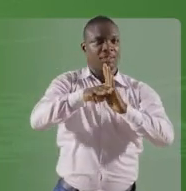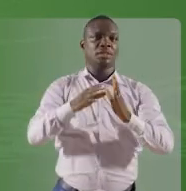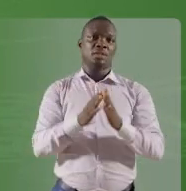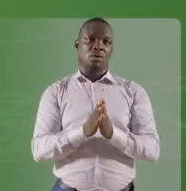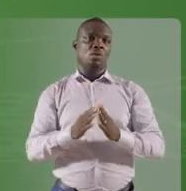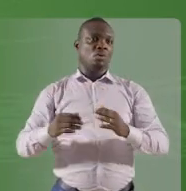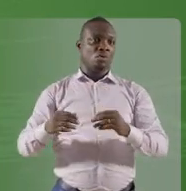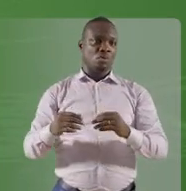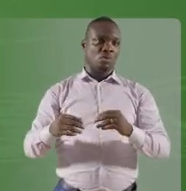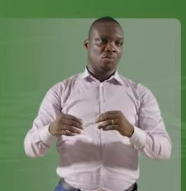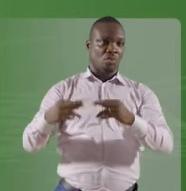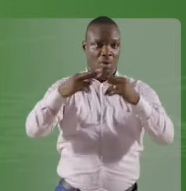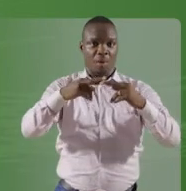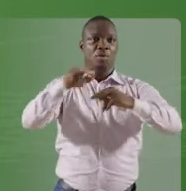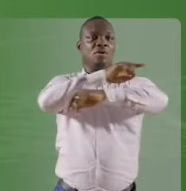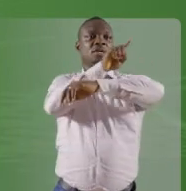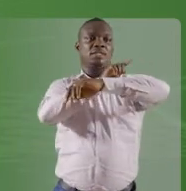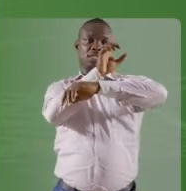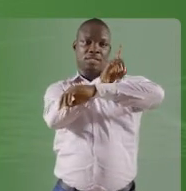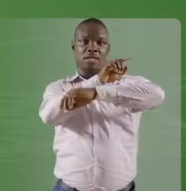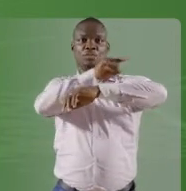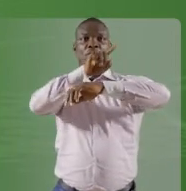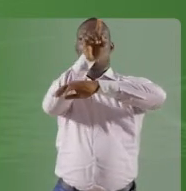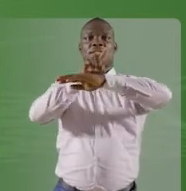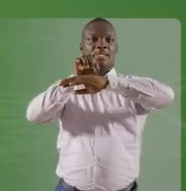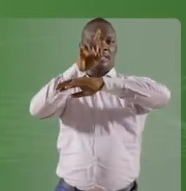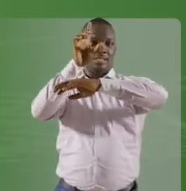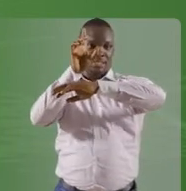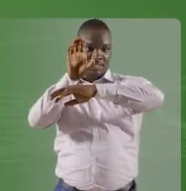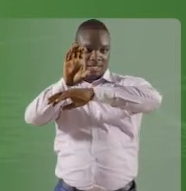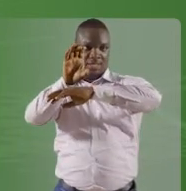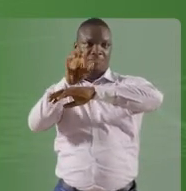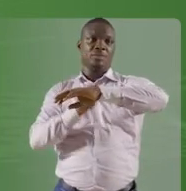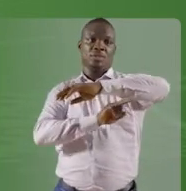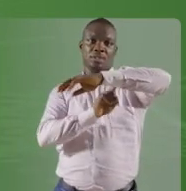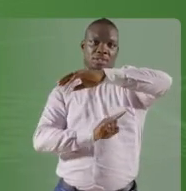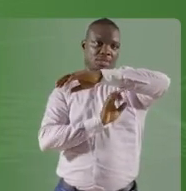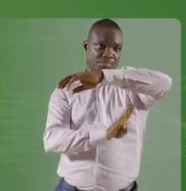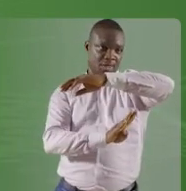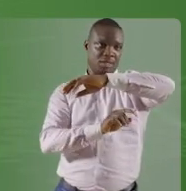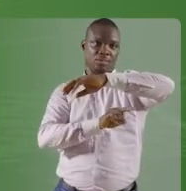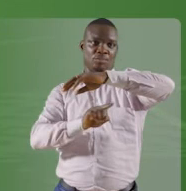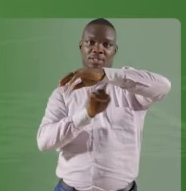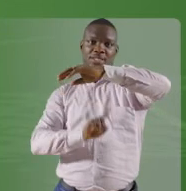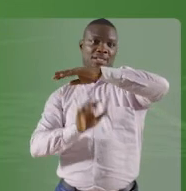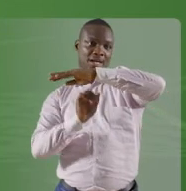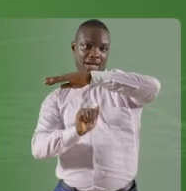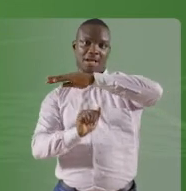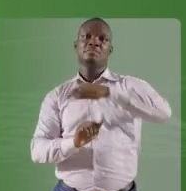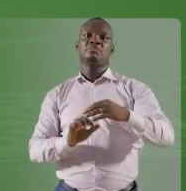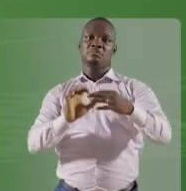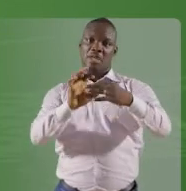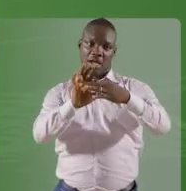au rapport ZD moins ZC sur ZB moins ZA